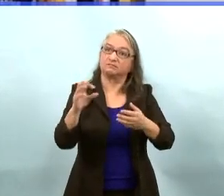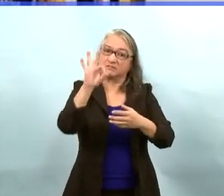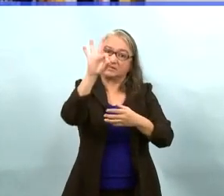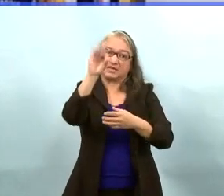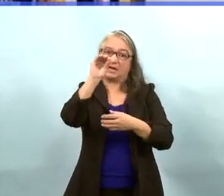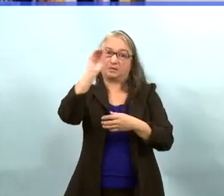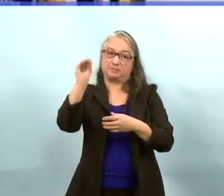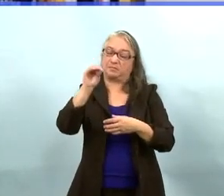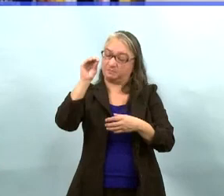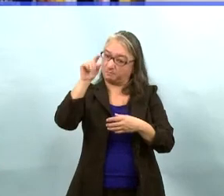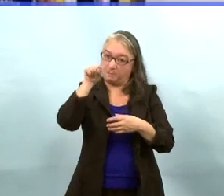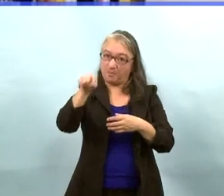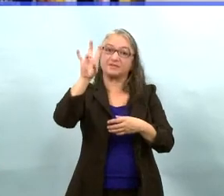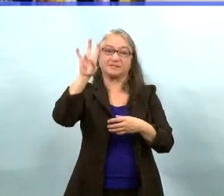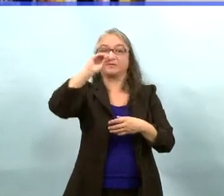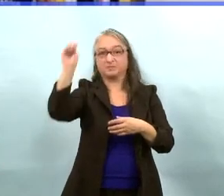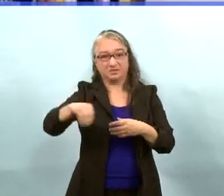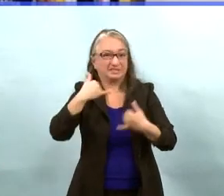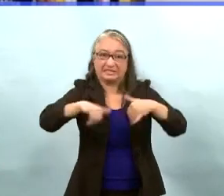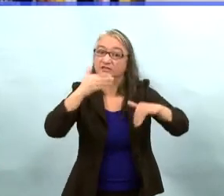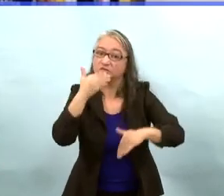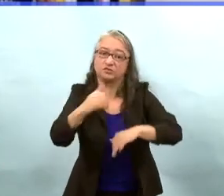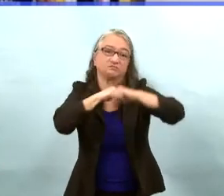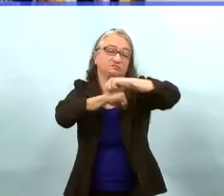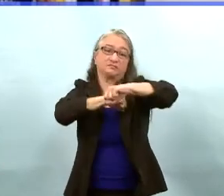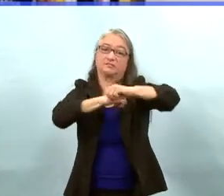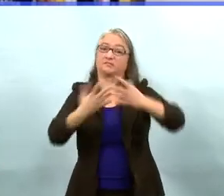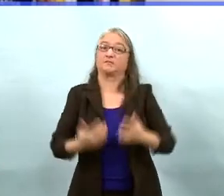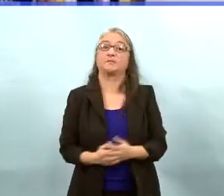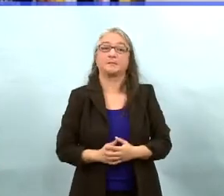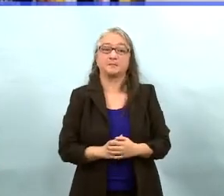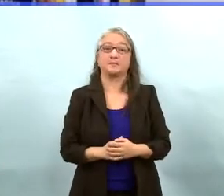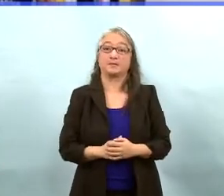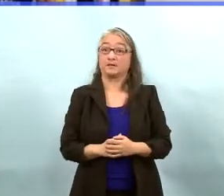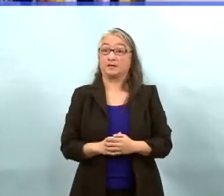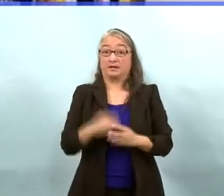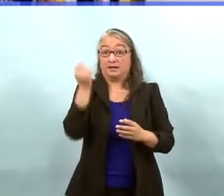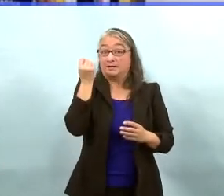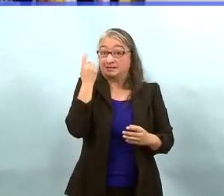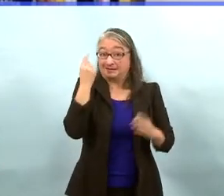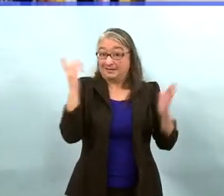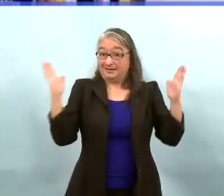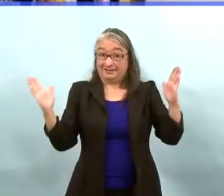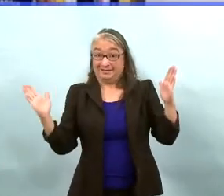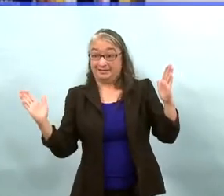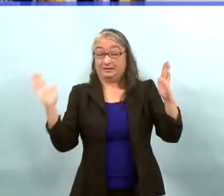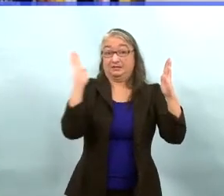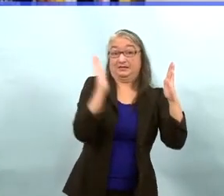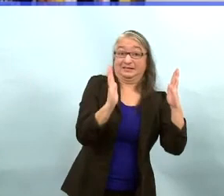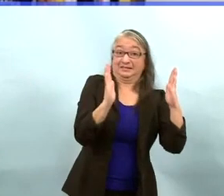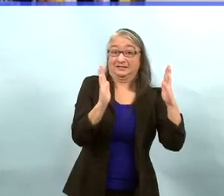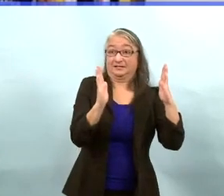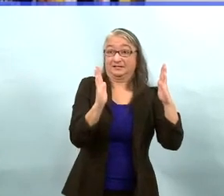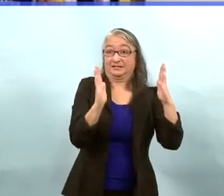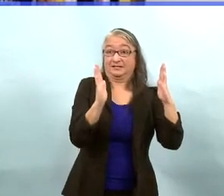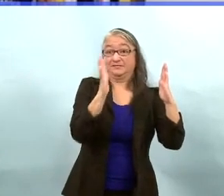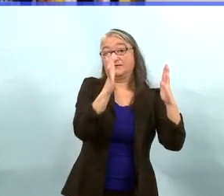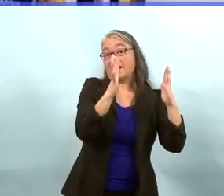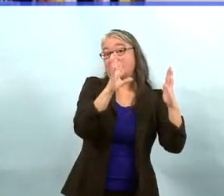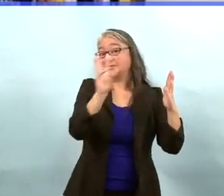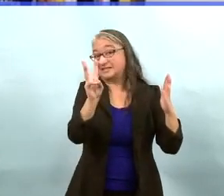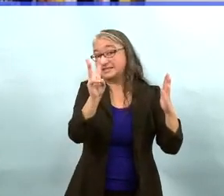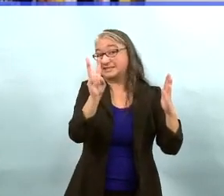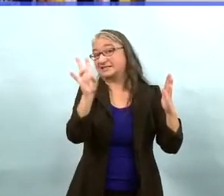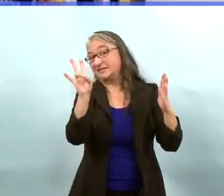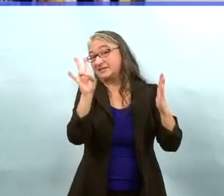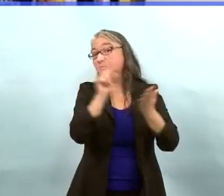plus réduire la durée de l'immunité. La seule raison pour laquelle vous pourriez choisir de ne pas attendre